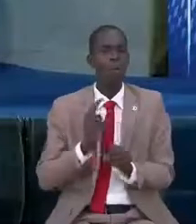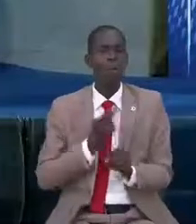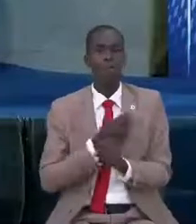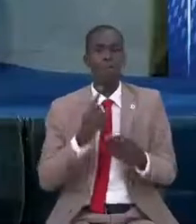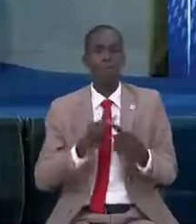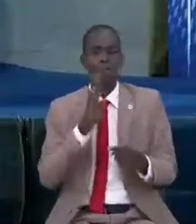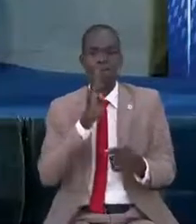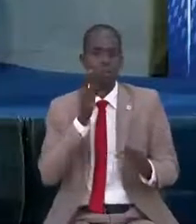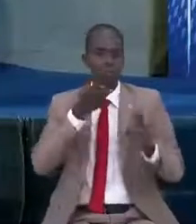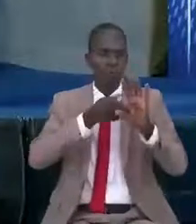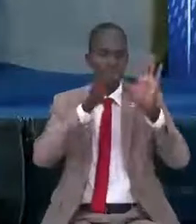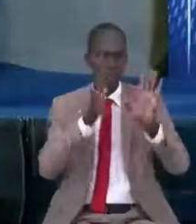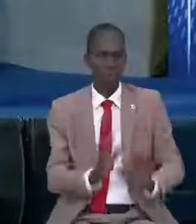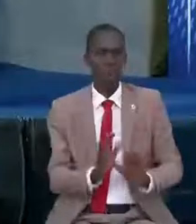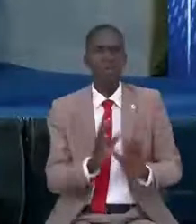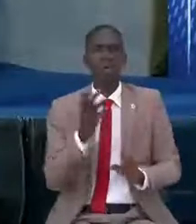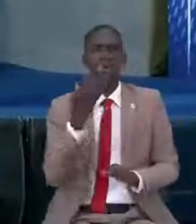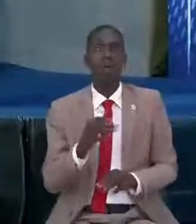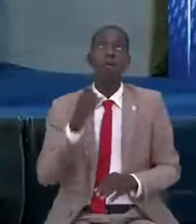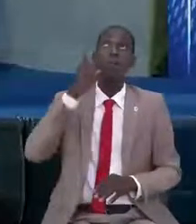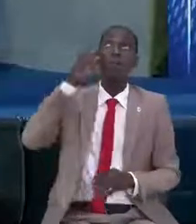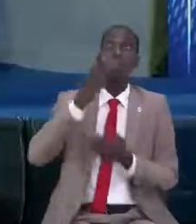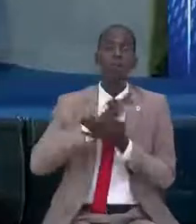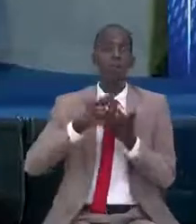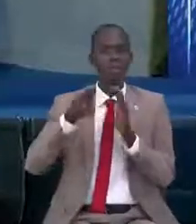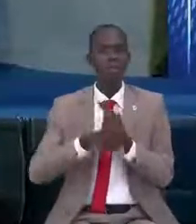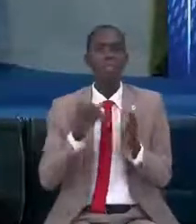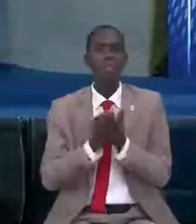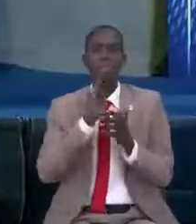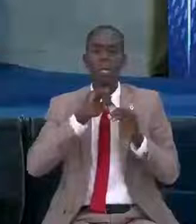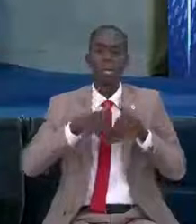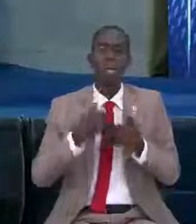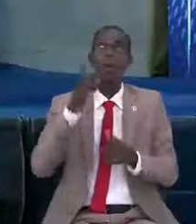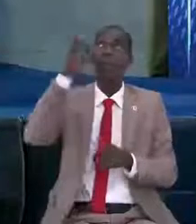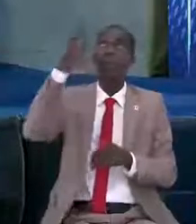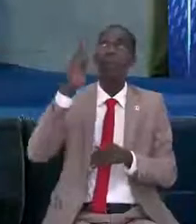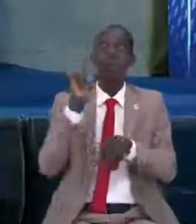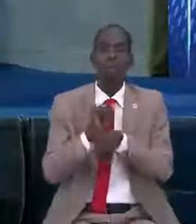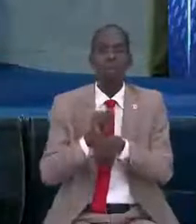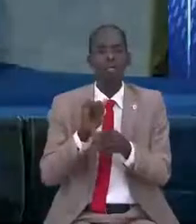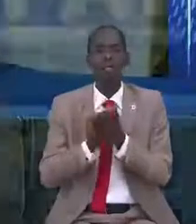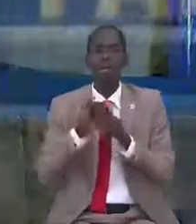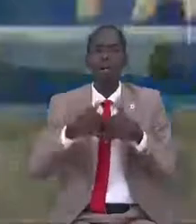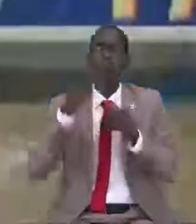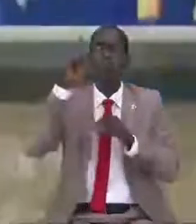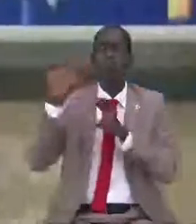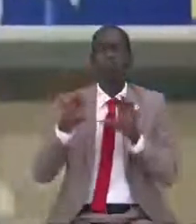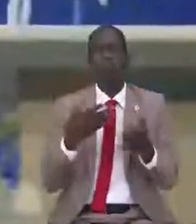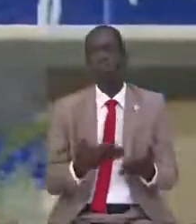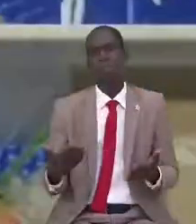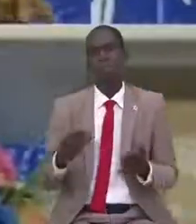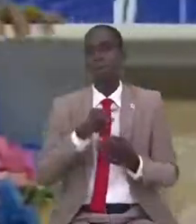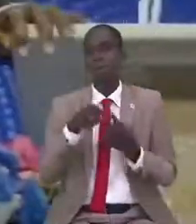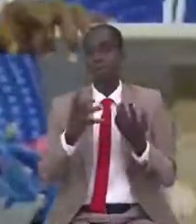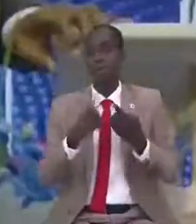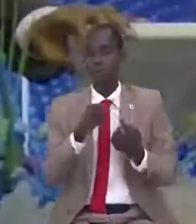fera prendre part à sa sainteté. C'est ainsi Dieu agit, c'est ainsi Dieu fait les choses. Donc si tu veux